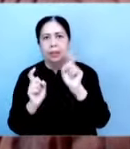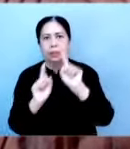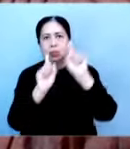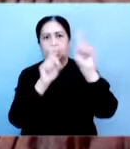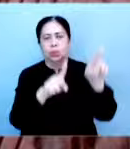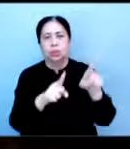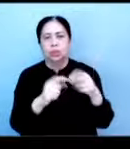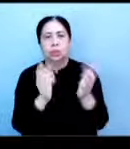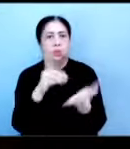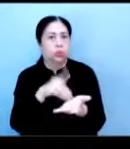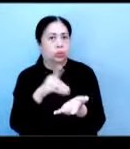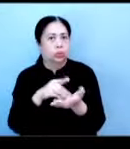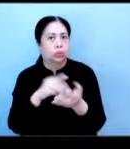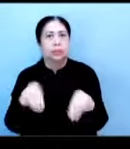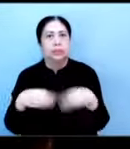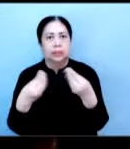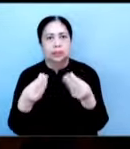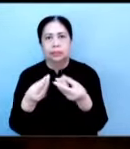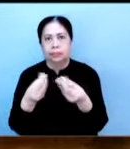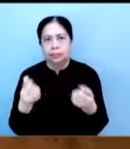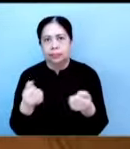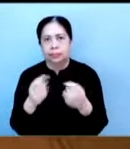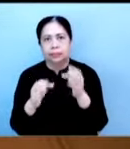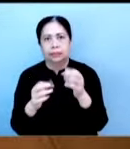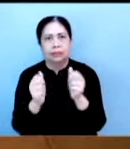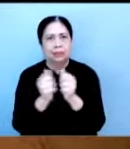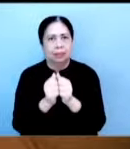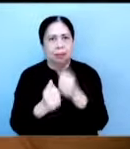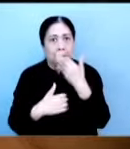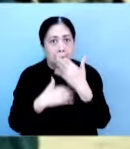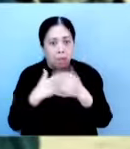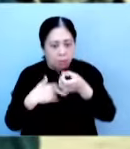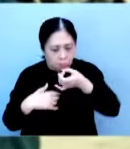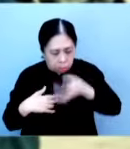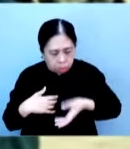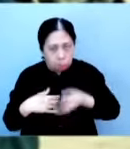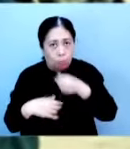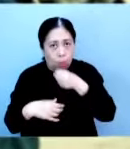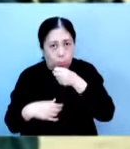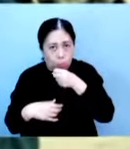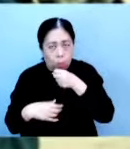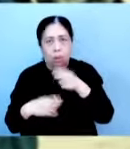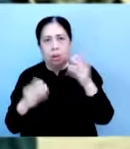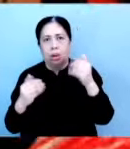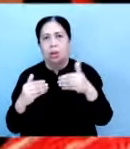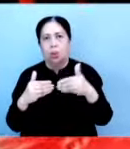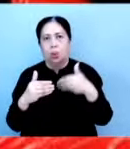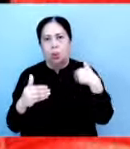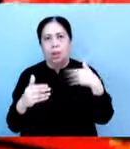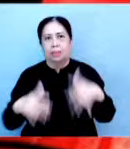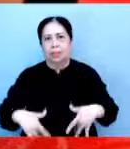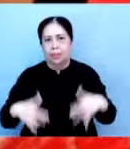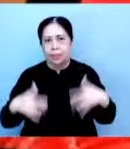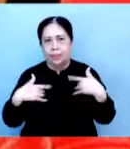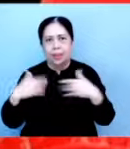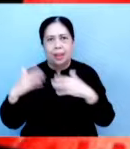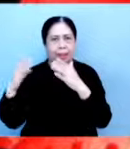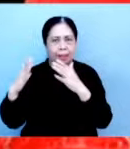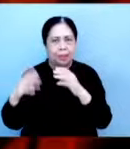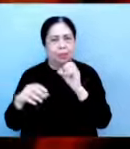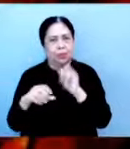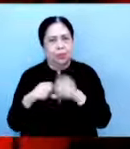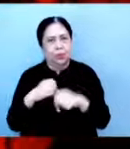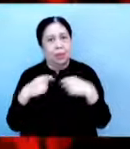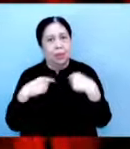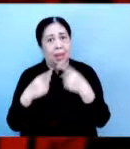doktor at mabigyan kayo ng lunas sa oras na may kasamang dugo na ang inyong pag-ubo may kasabihang habang may buhay may pag-asa kaya Habang